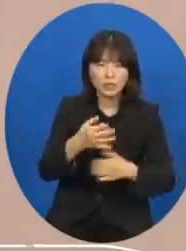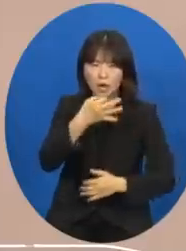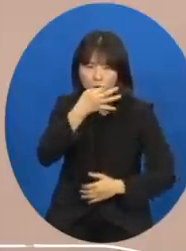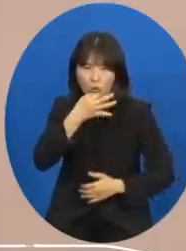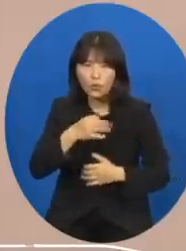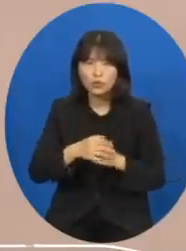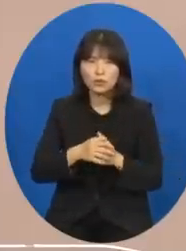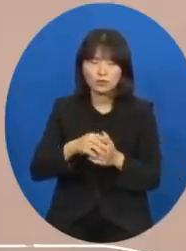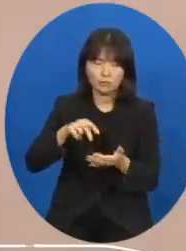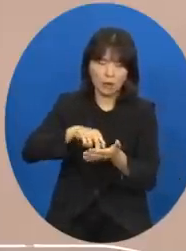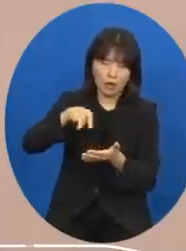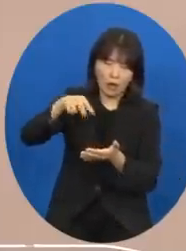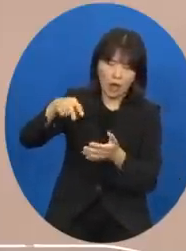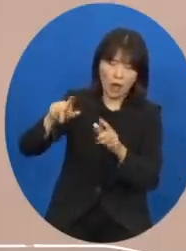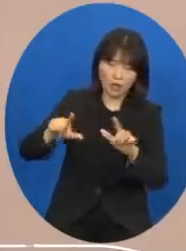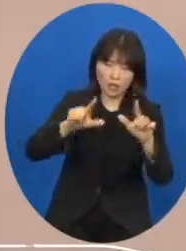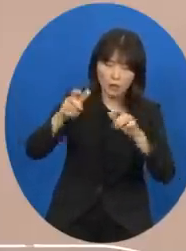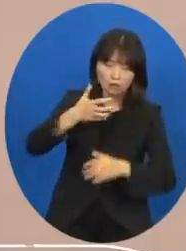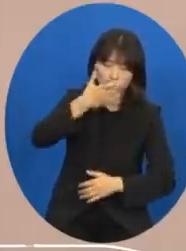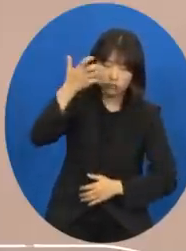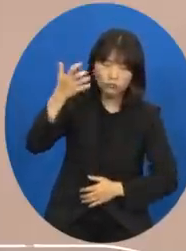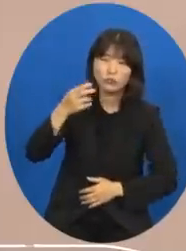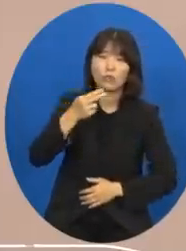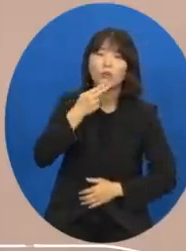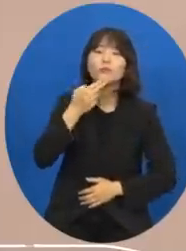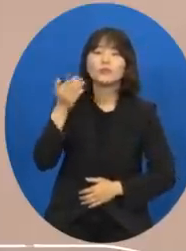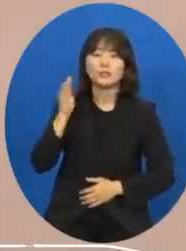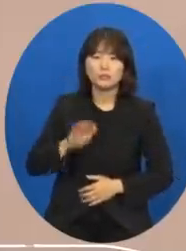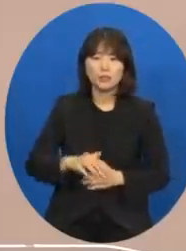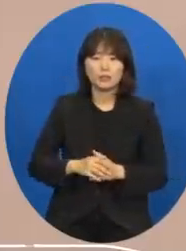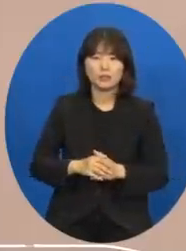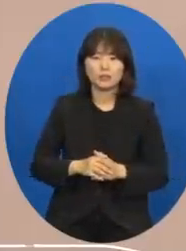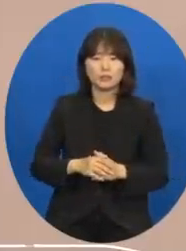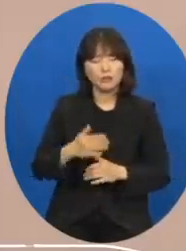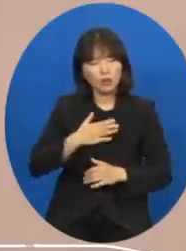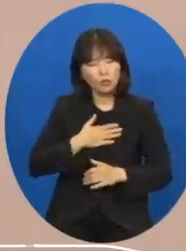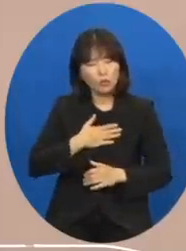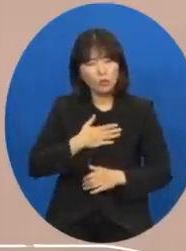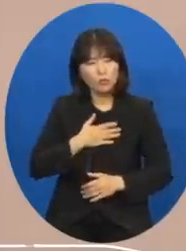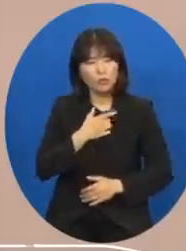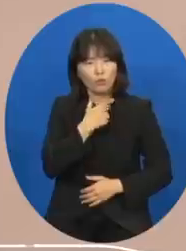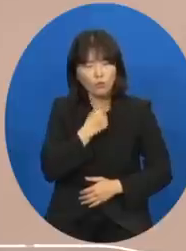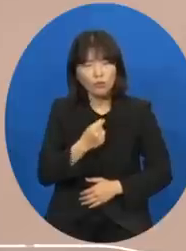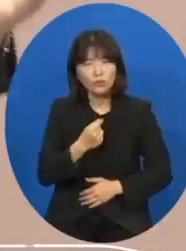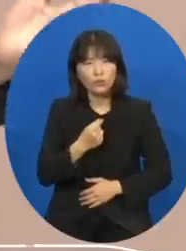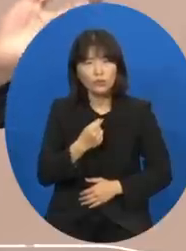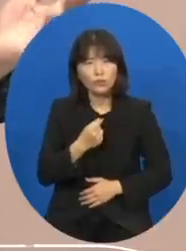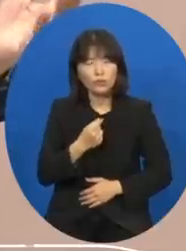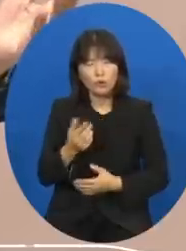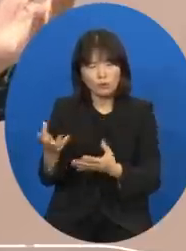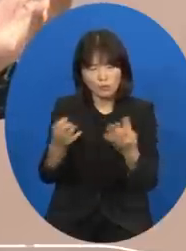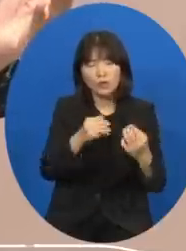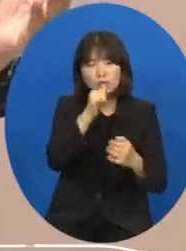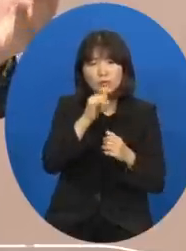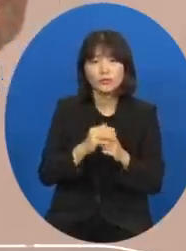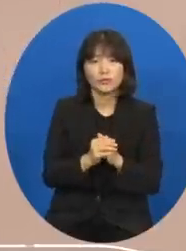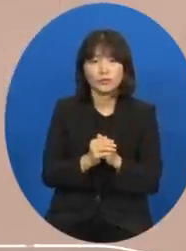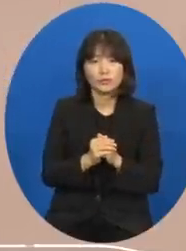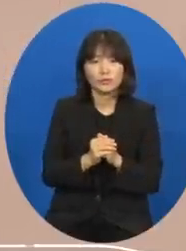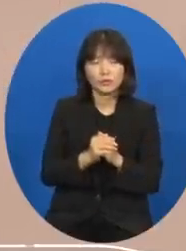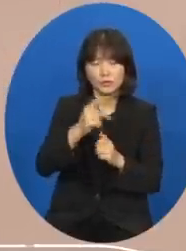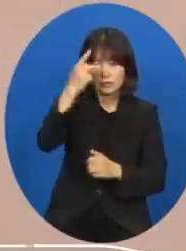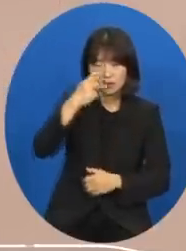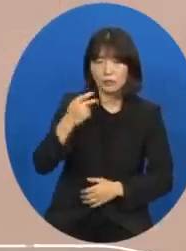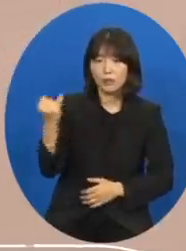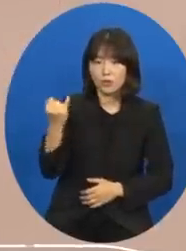욕심이나 방탕한 삶을 꿈꿨던 건 아니지만 제게도 바라는 거 원하는 게 많았어요. 사마리아